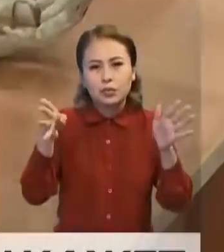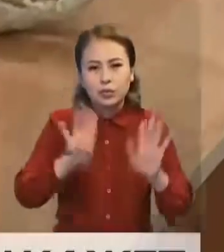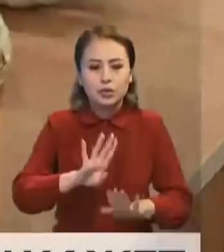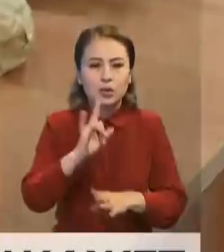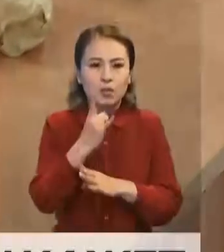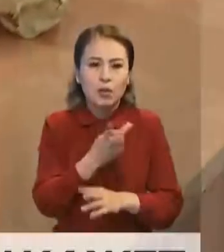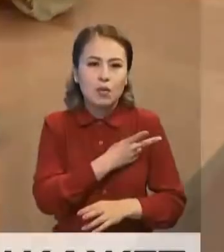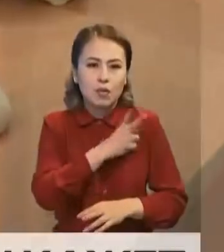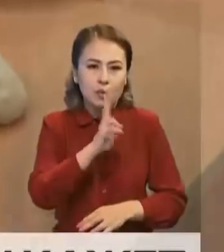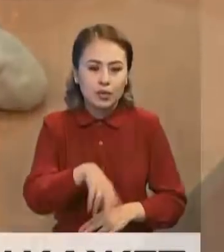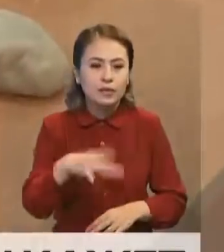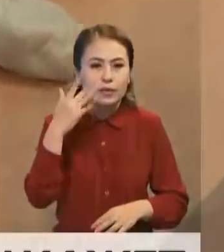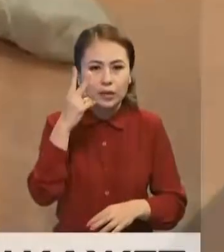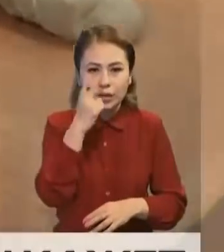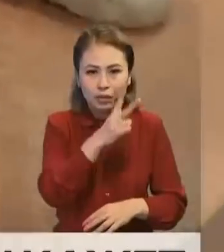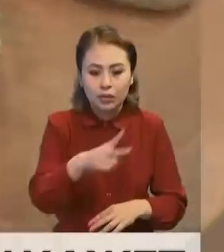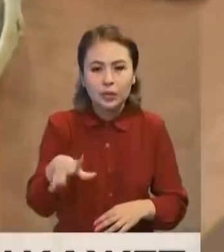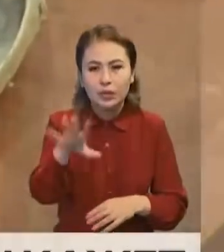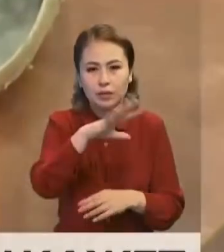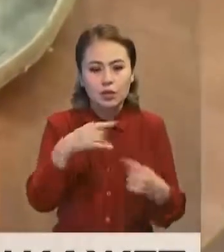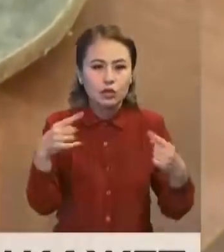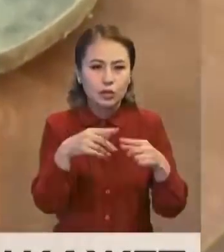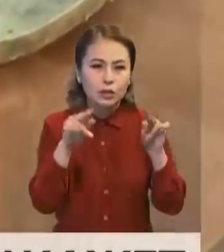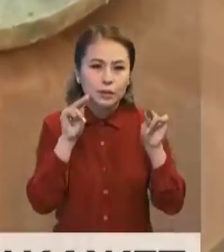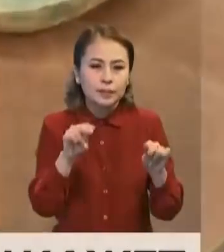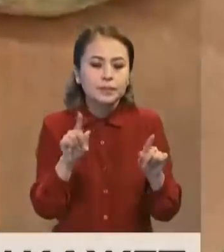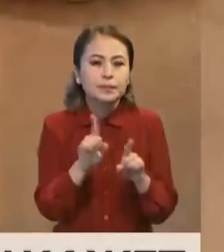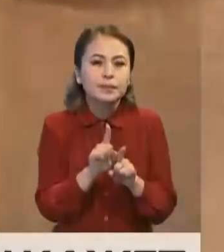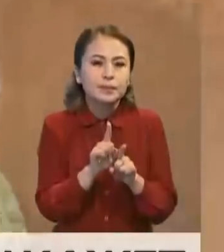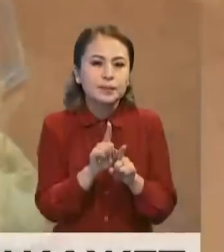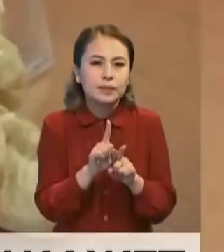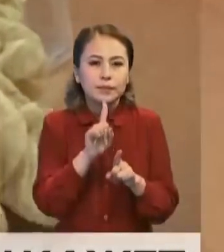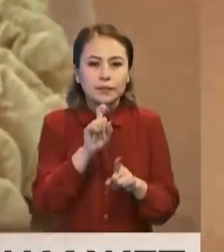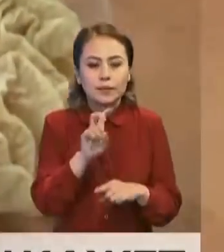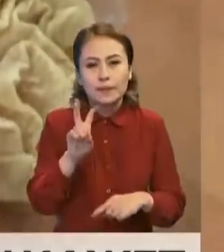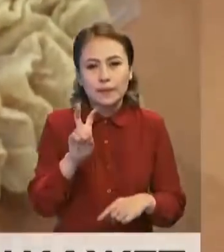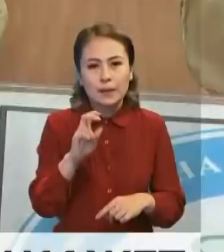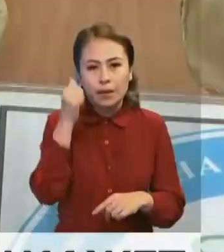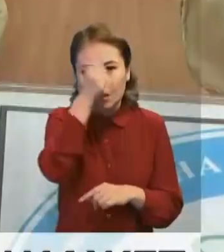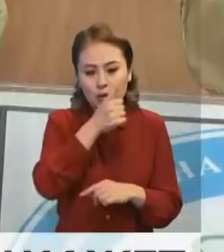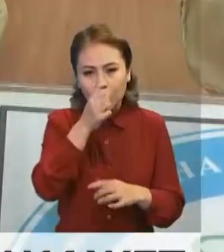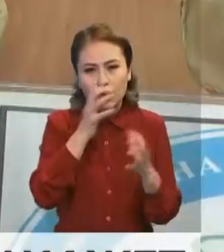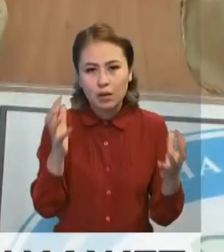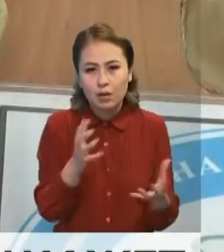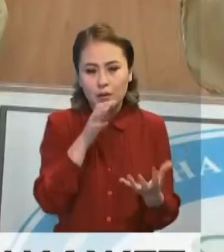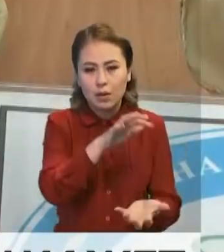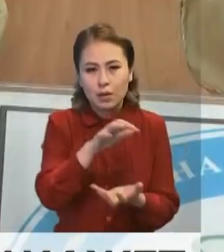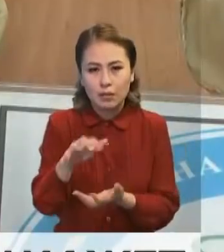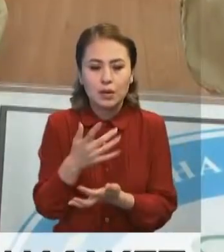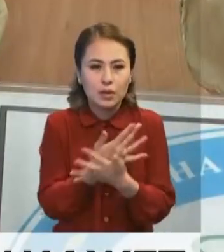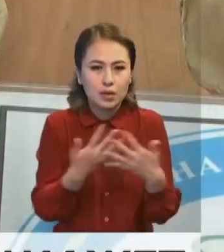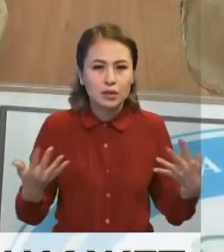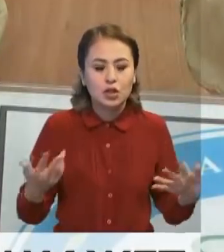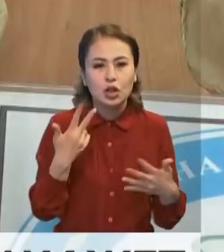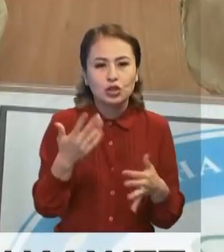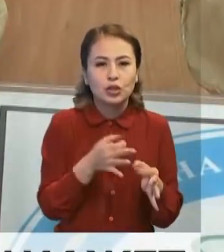нәрестелер адам ағзалары. Мұның бәрі шынайы, бальзамдалған, 100-200 жылға дейін сақтала береді. Мұндай әдіспен үш